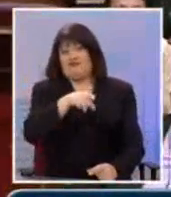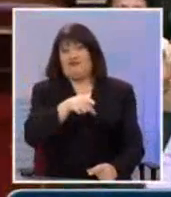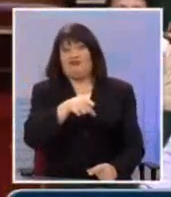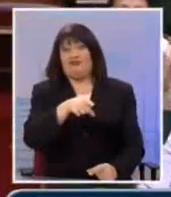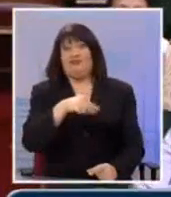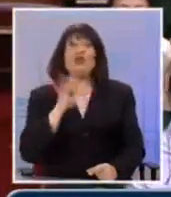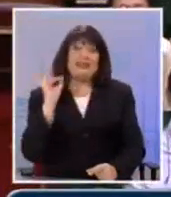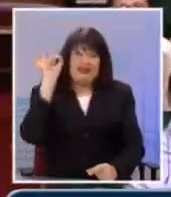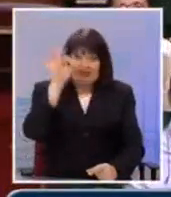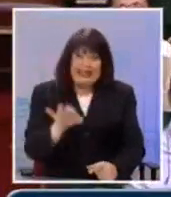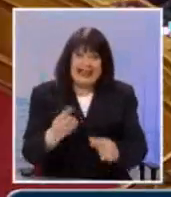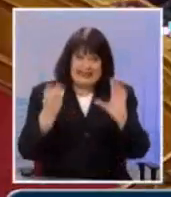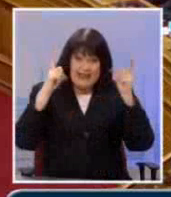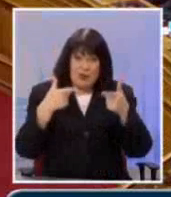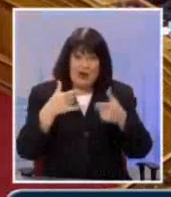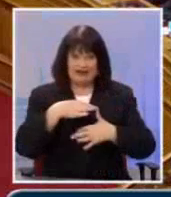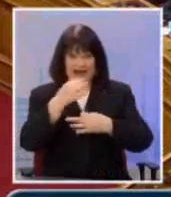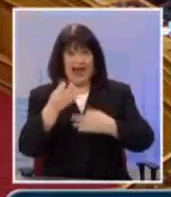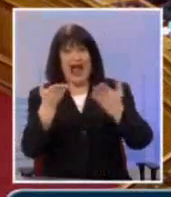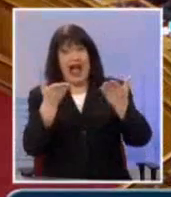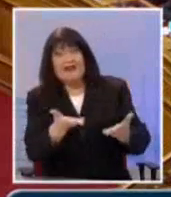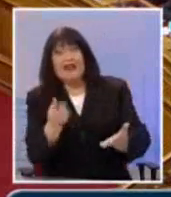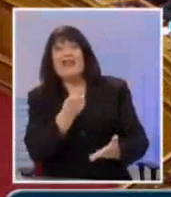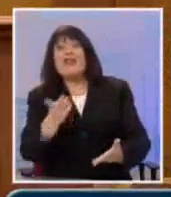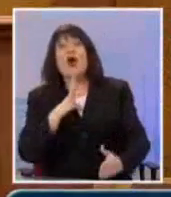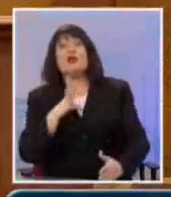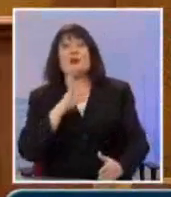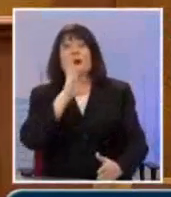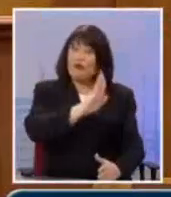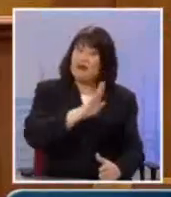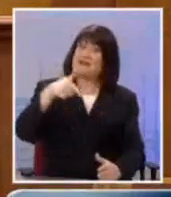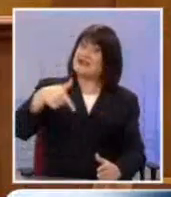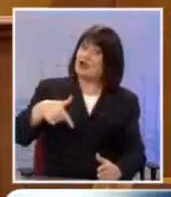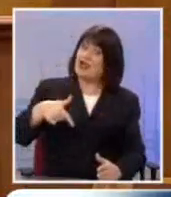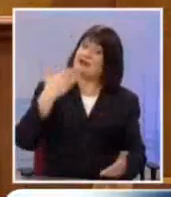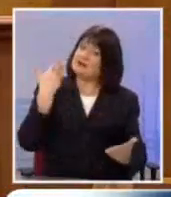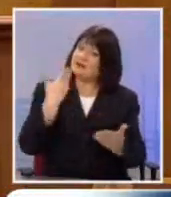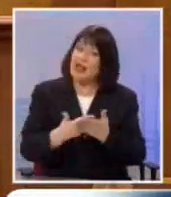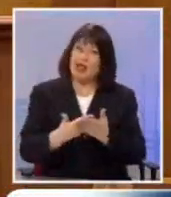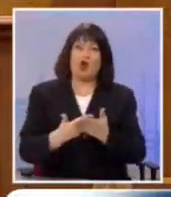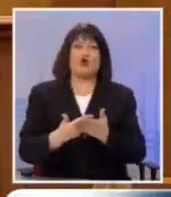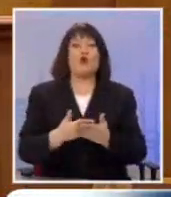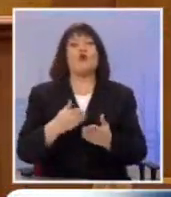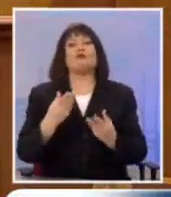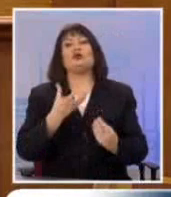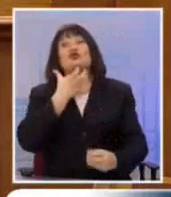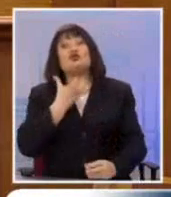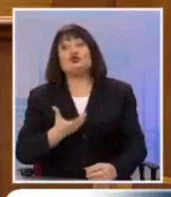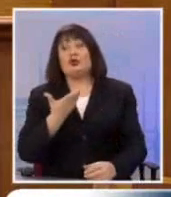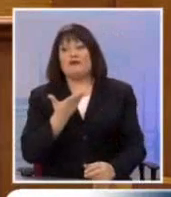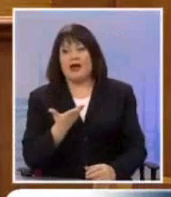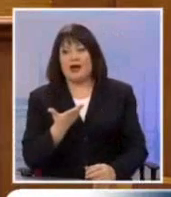ότι φτάσατε να σας αντιπροσωπεύουν αυτά τα δύο άτομα. Τελειώνω για το πιο σοβαρό και ποτέ...